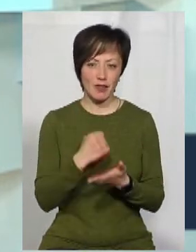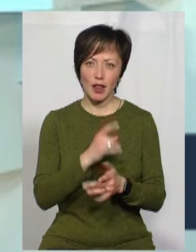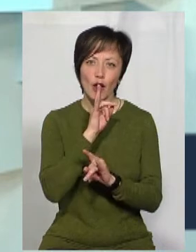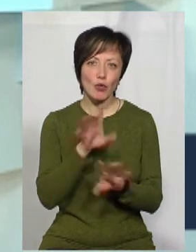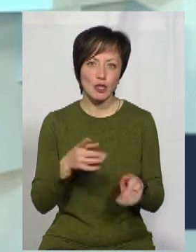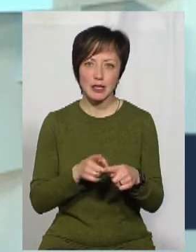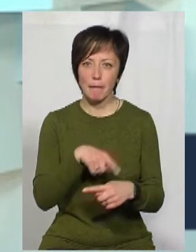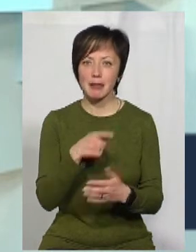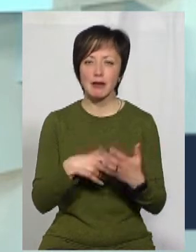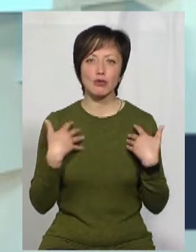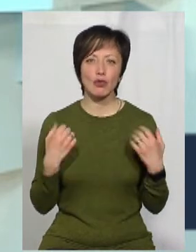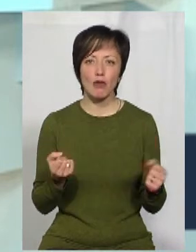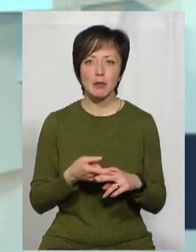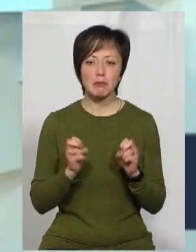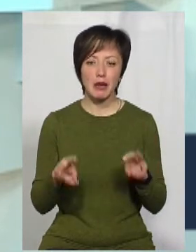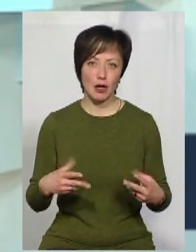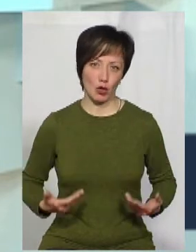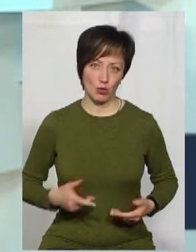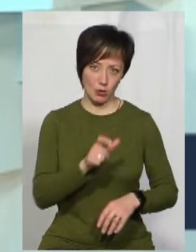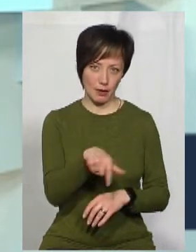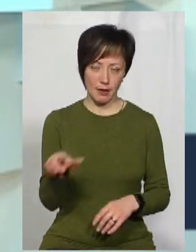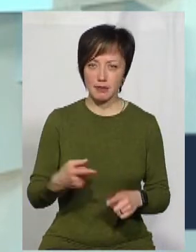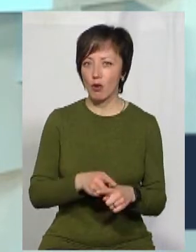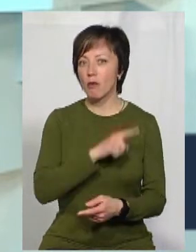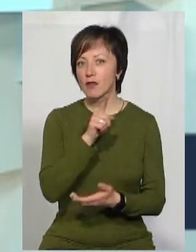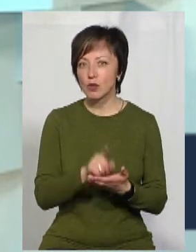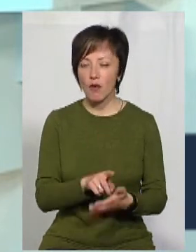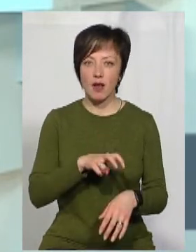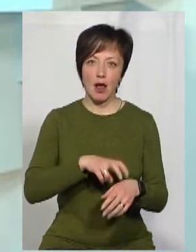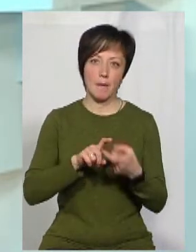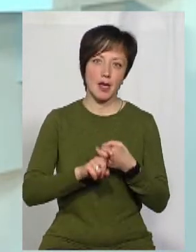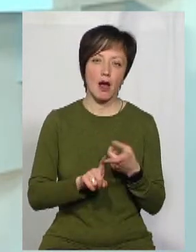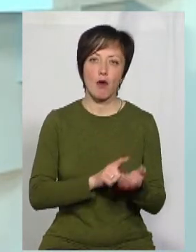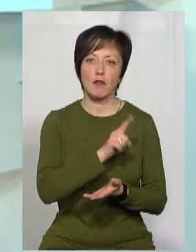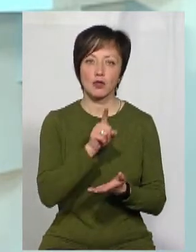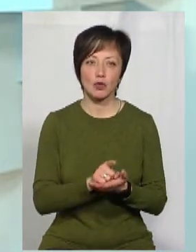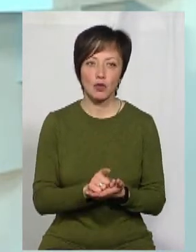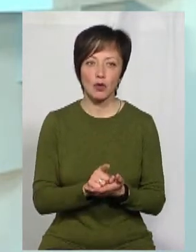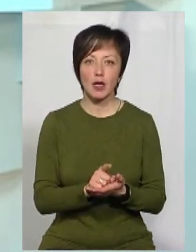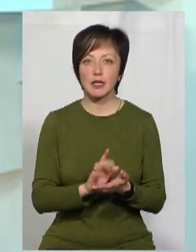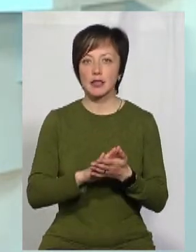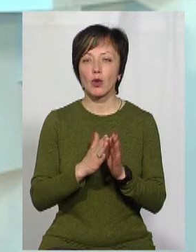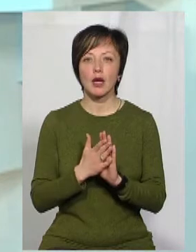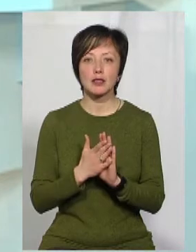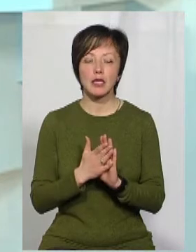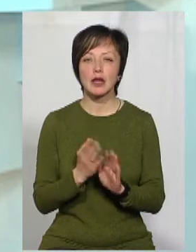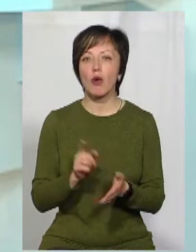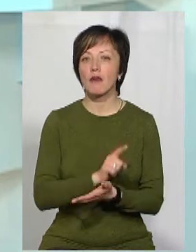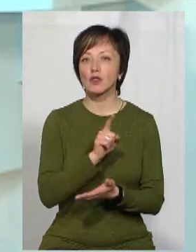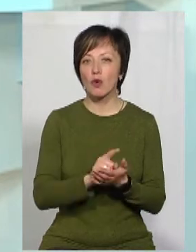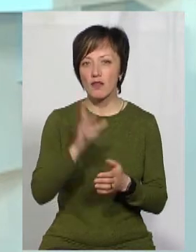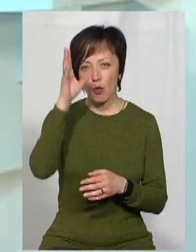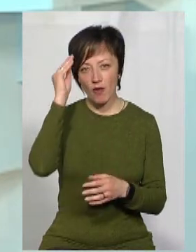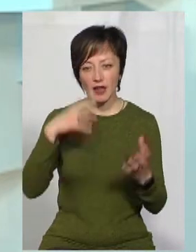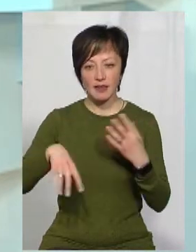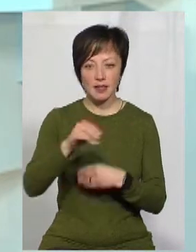не буде, бо це питання здоров'я і безпеки людей. Це обов'язково епідеміологи, це обов'язково епідеміологічна ситуація, це обов'язково